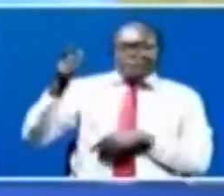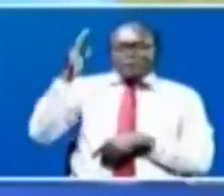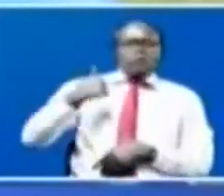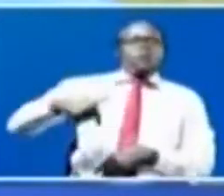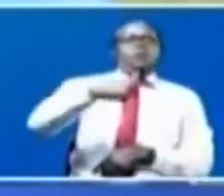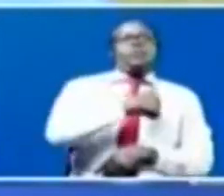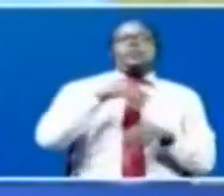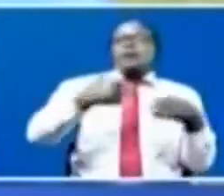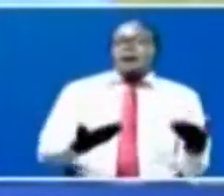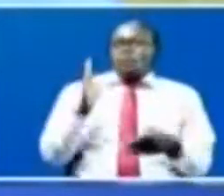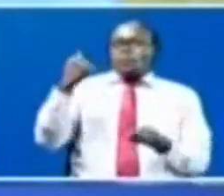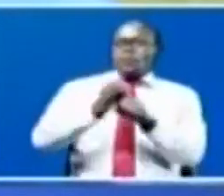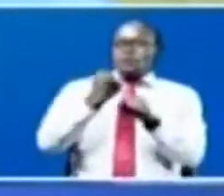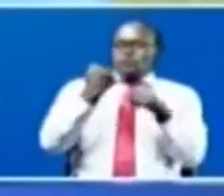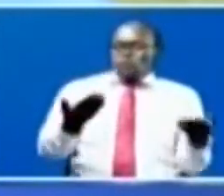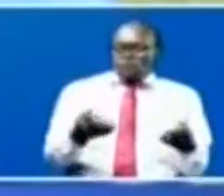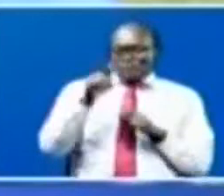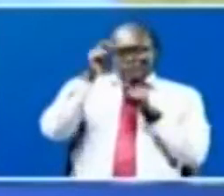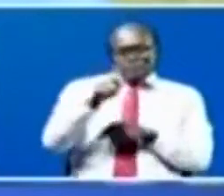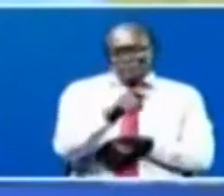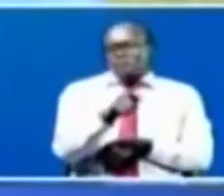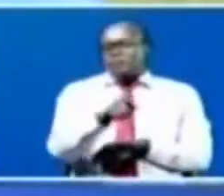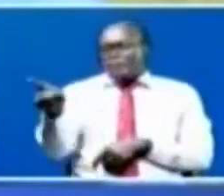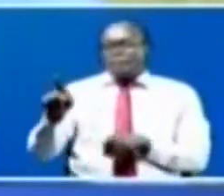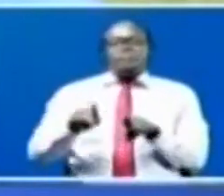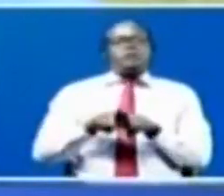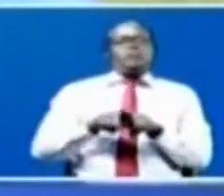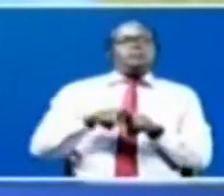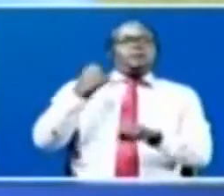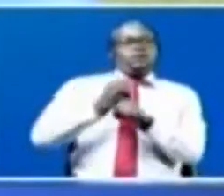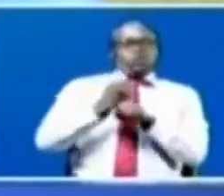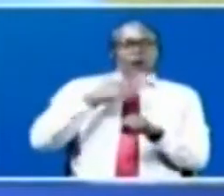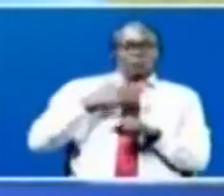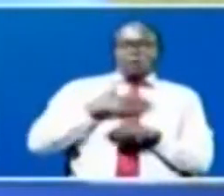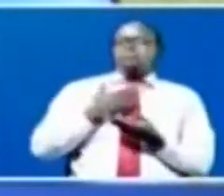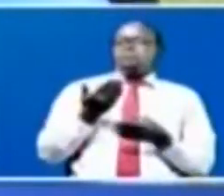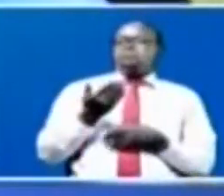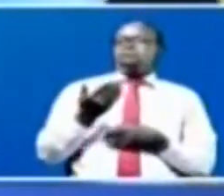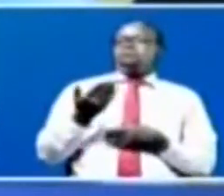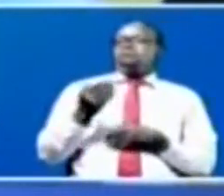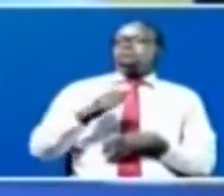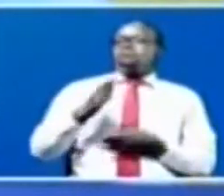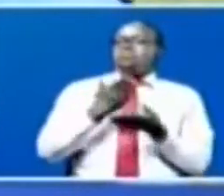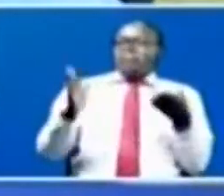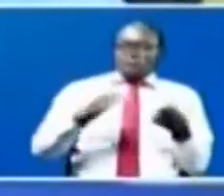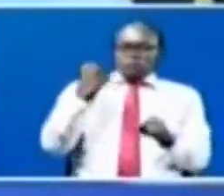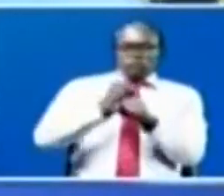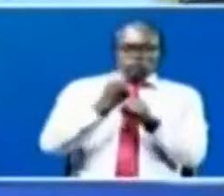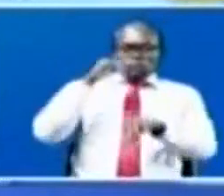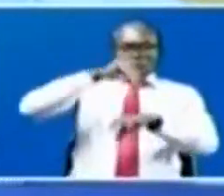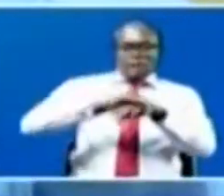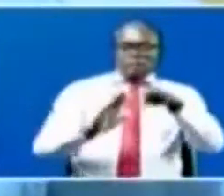we are. So what we are going to do is just respect them and do our part, and I know when we do our job to the maximum, we'll get